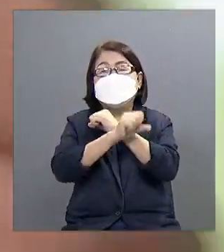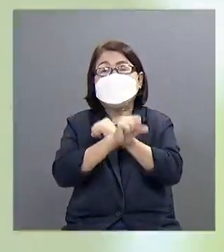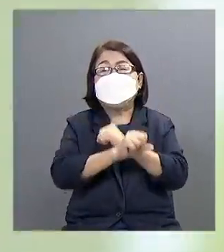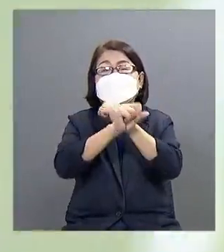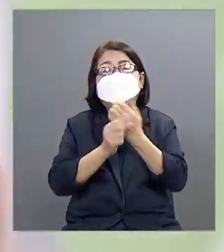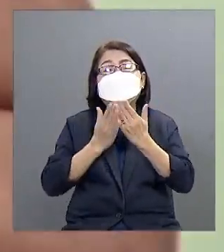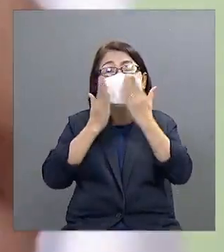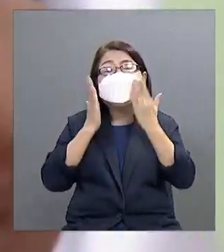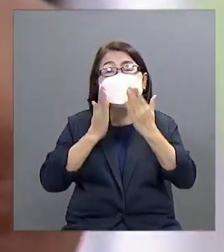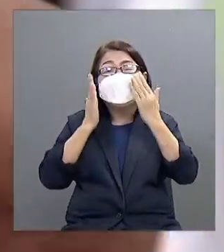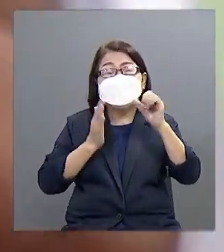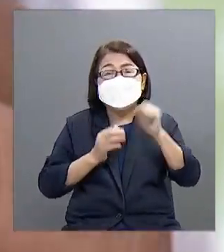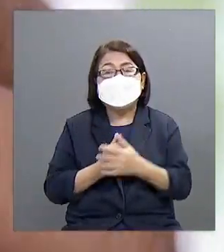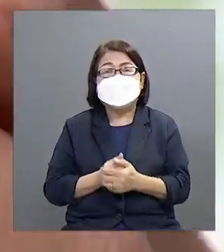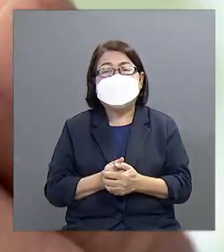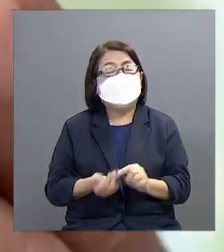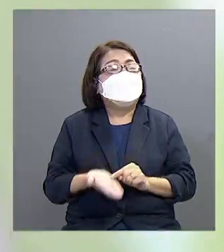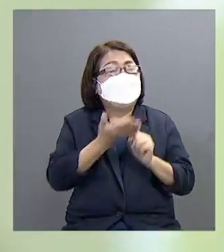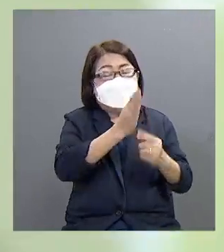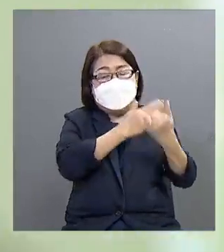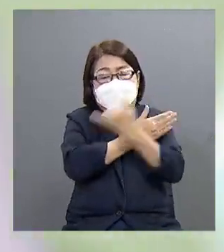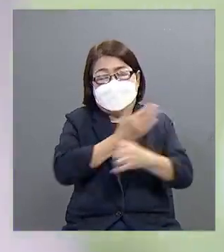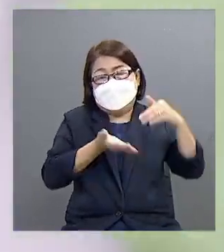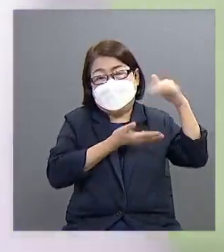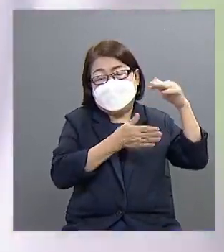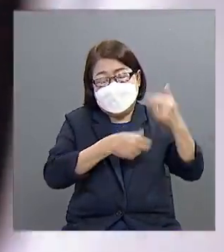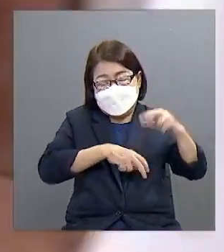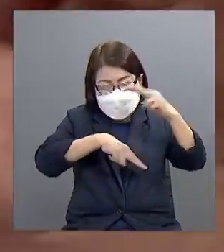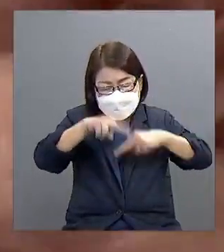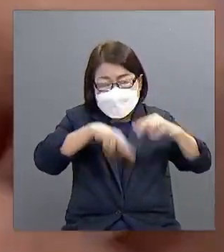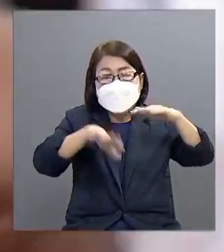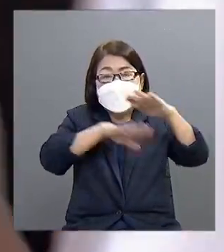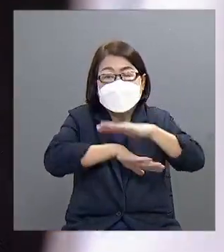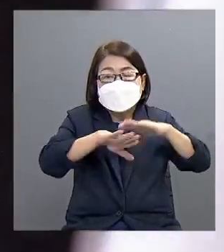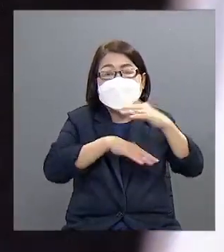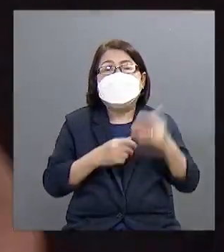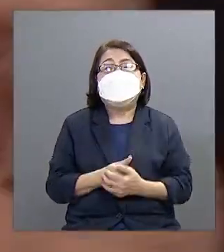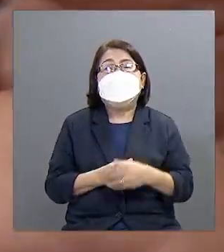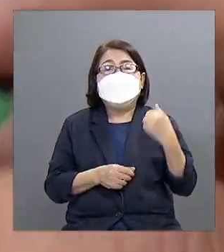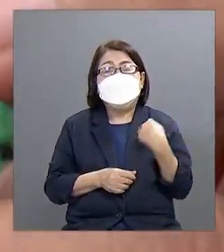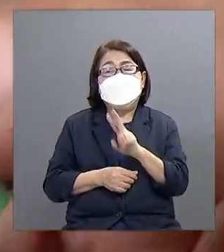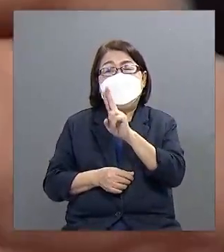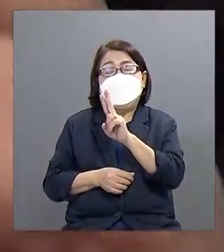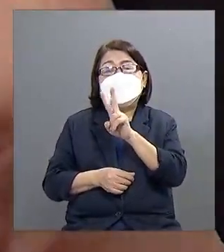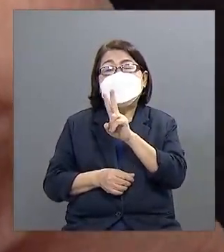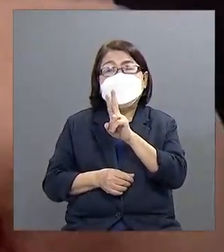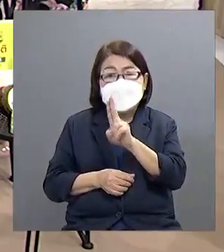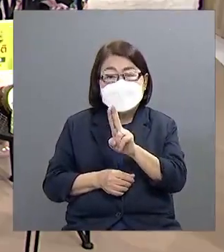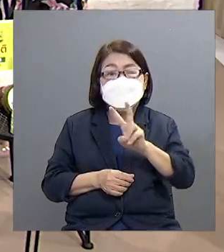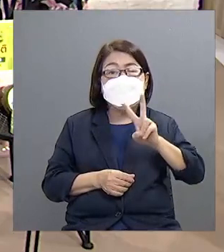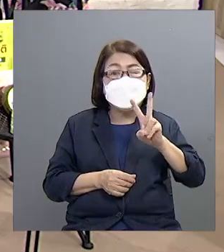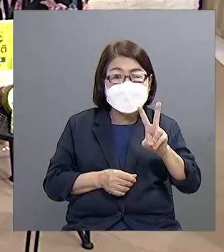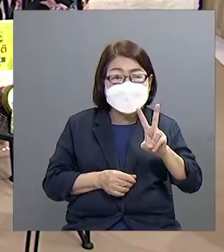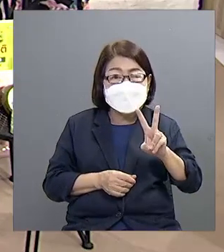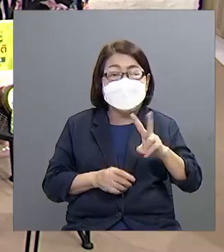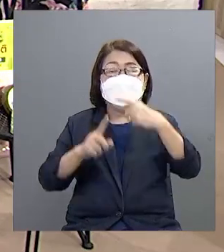ราเนี่ยส่งไปพิสูจน์จากต่างประเทศเลยนะครับว่ากัน UV ได้4บวกเลยครับ นี่เป็น SPF แบบ4บวกไปเลย ใช่ครับ4บวกเลยนะ